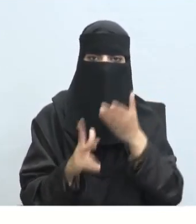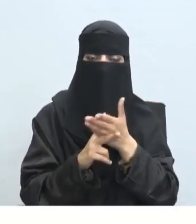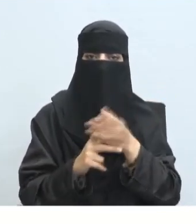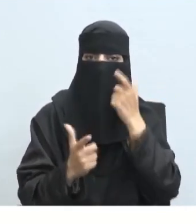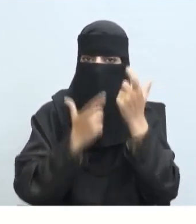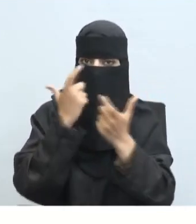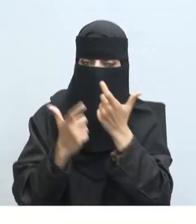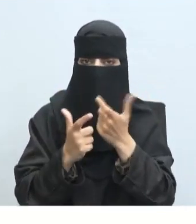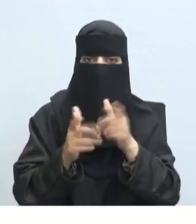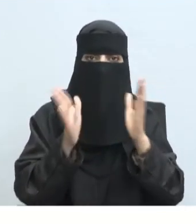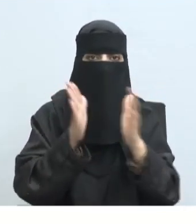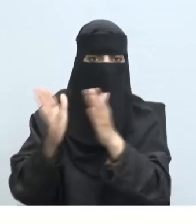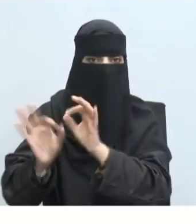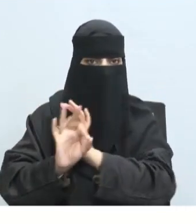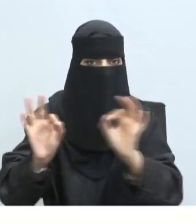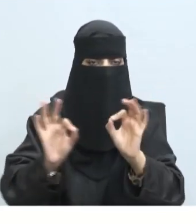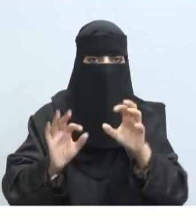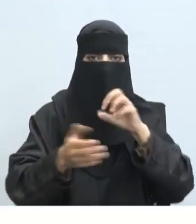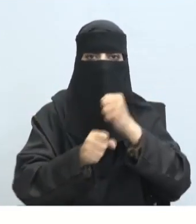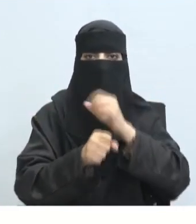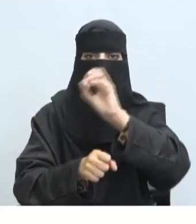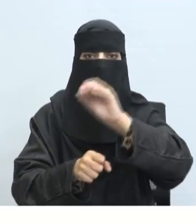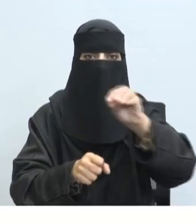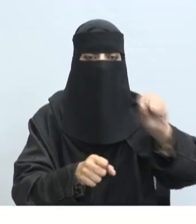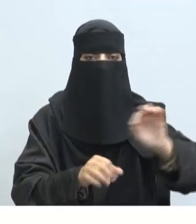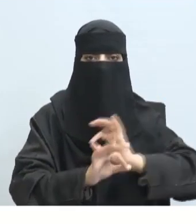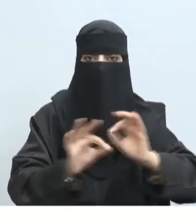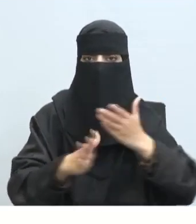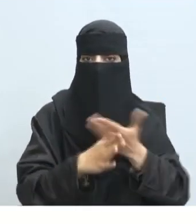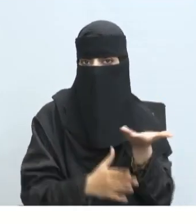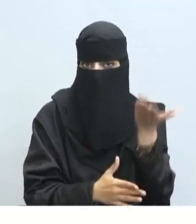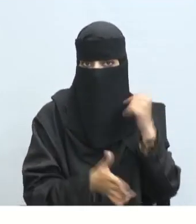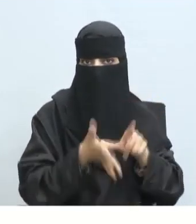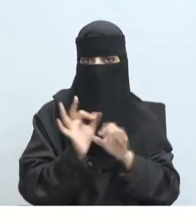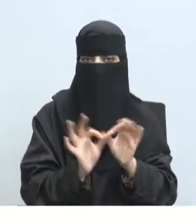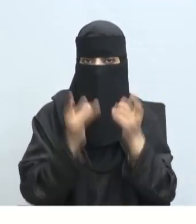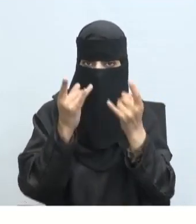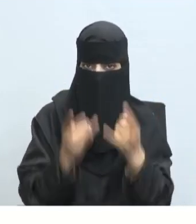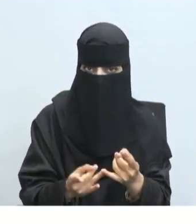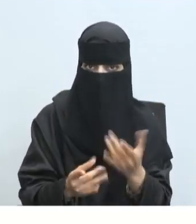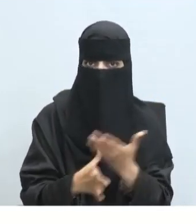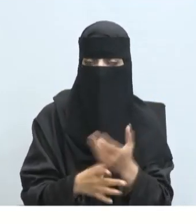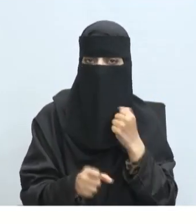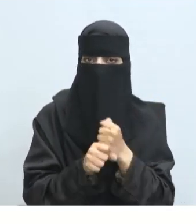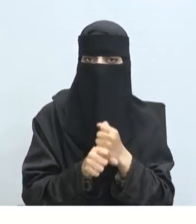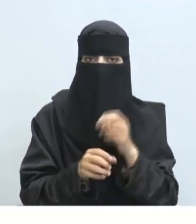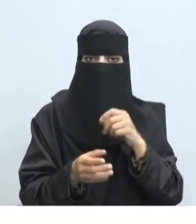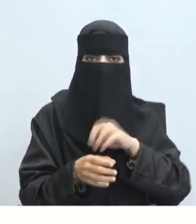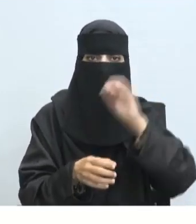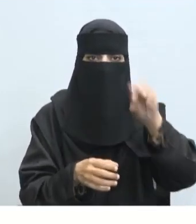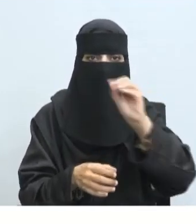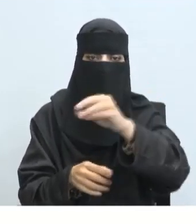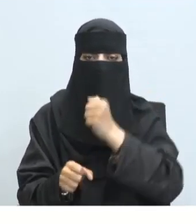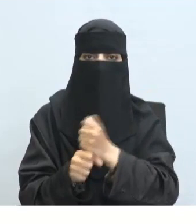مشرفين من خلال منظمين نوظف في اماكنهم لاننا قمنا بعمليه تخطيط صحيحه وقمنا بالتوظيف ايضا